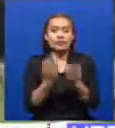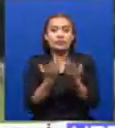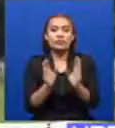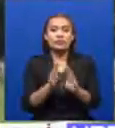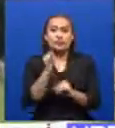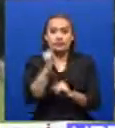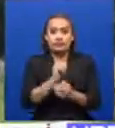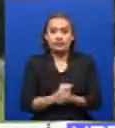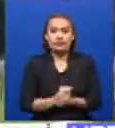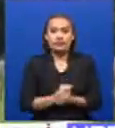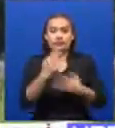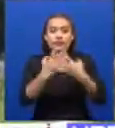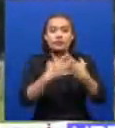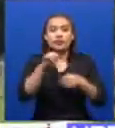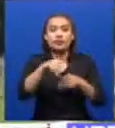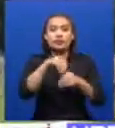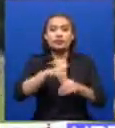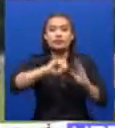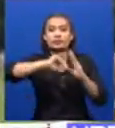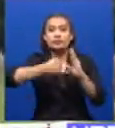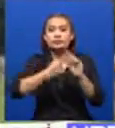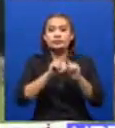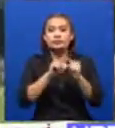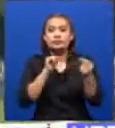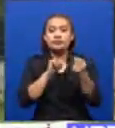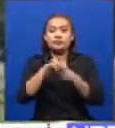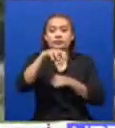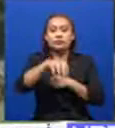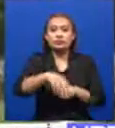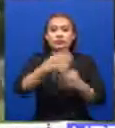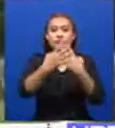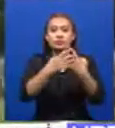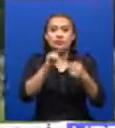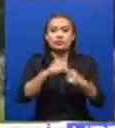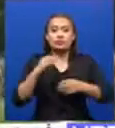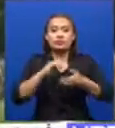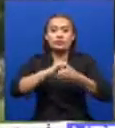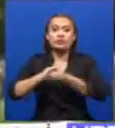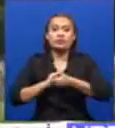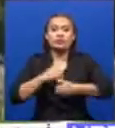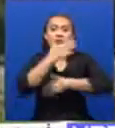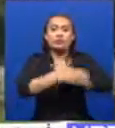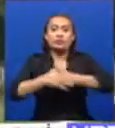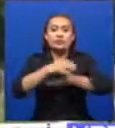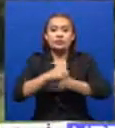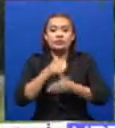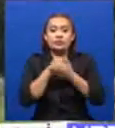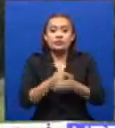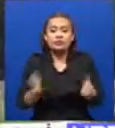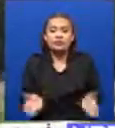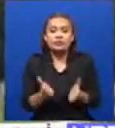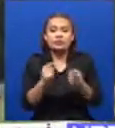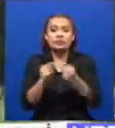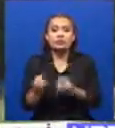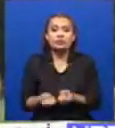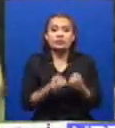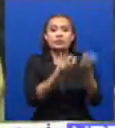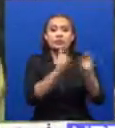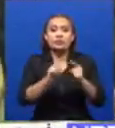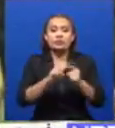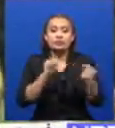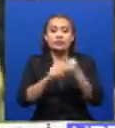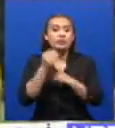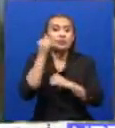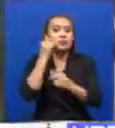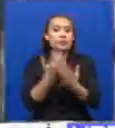โดยผู้ต้องขังในต่างจังหวัดกรมราชทัณฑ์ร่วมกับการรถไฟแห่งประเทศไทยสนับสนุนรถรับส่งผู้ต้องขังกลับภูมิลำเนาโดย